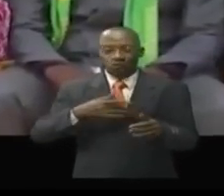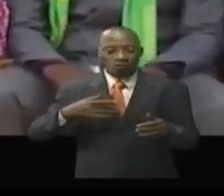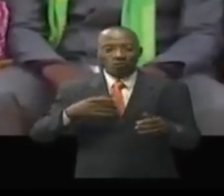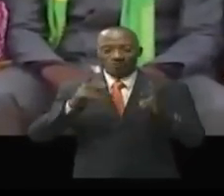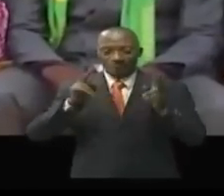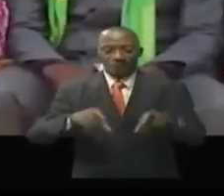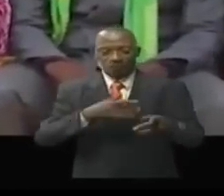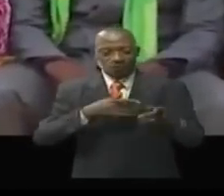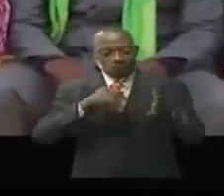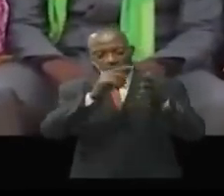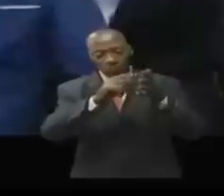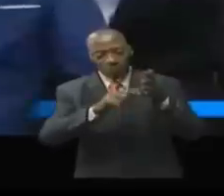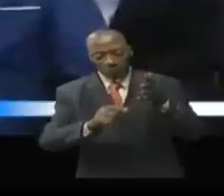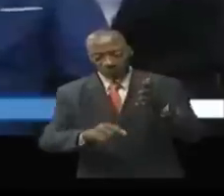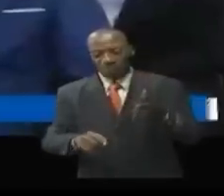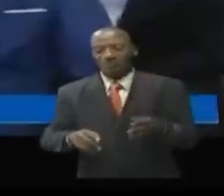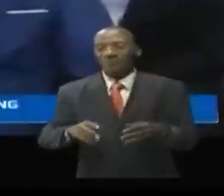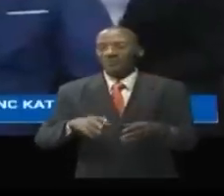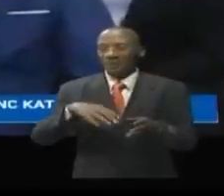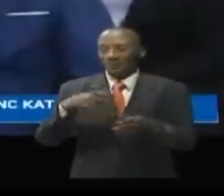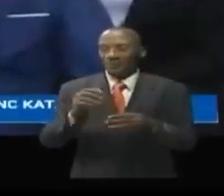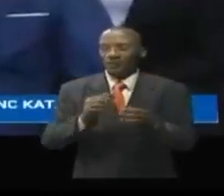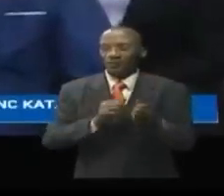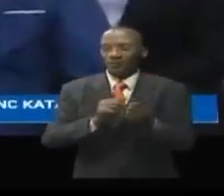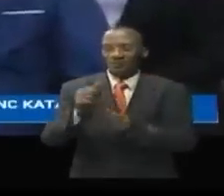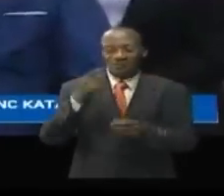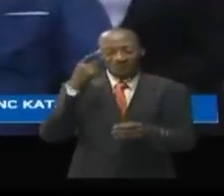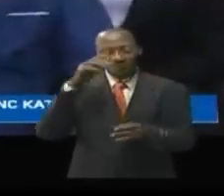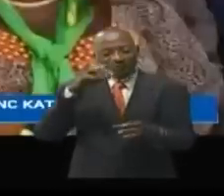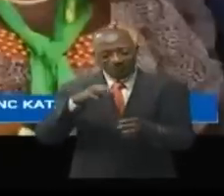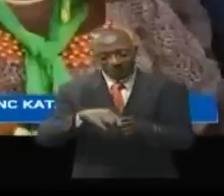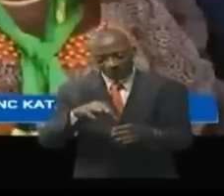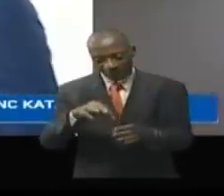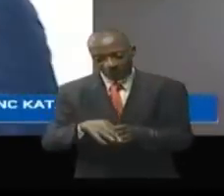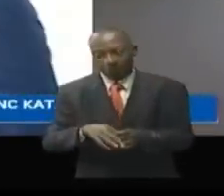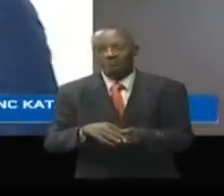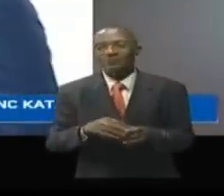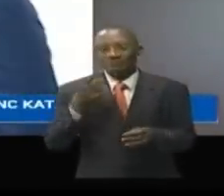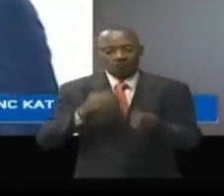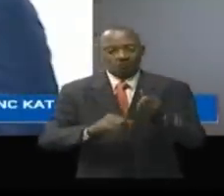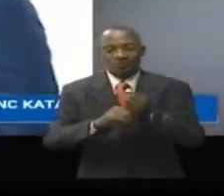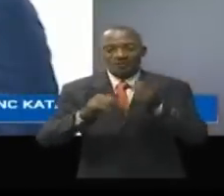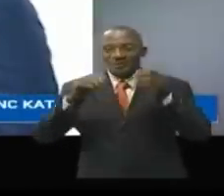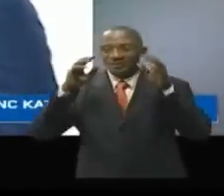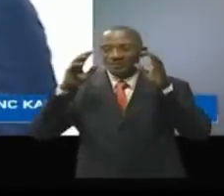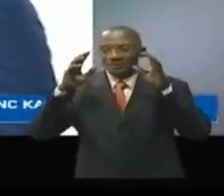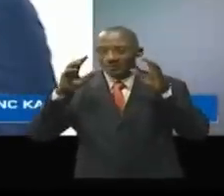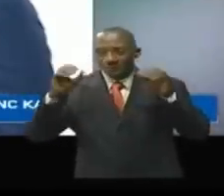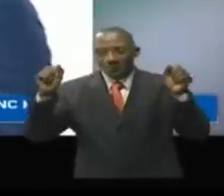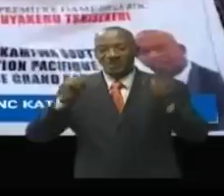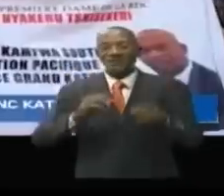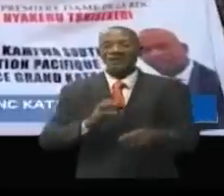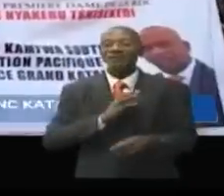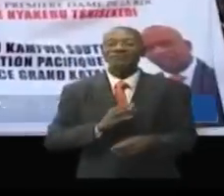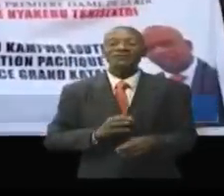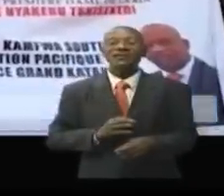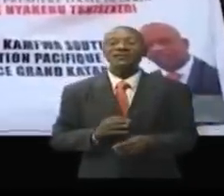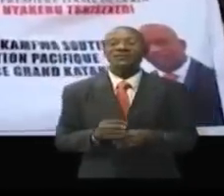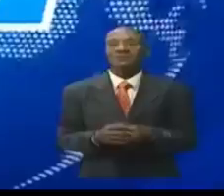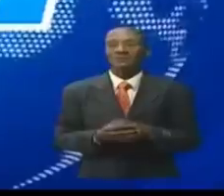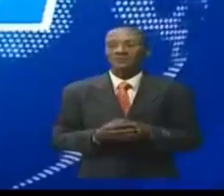du monde une manière d'accompagner les actions du président de la République, Félix Antoine Tshisekedi